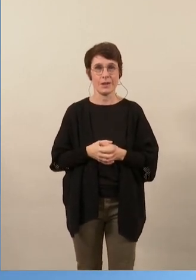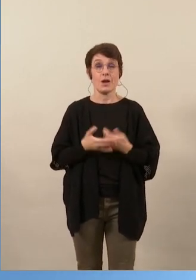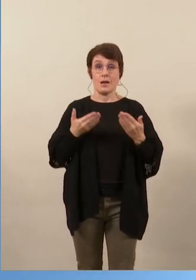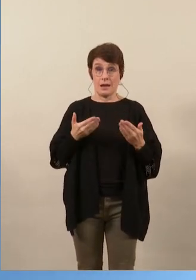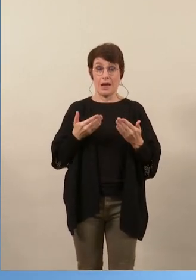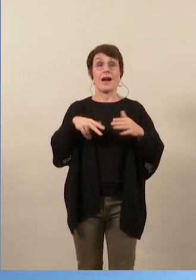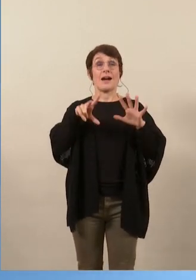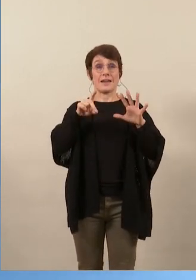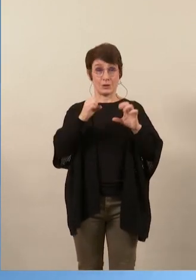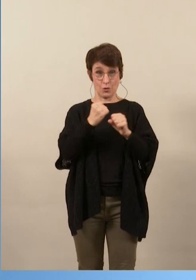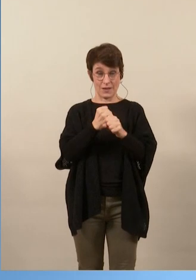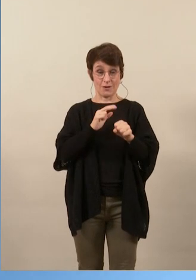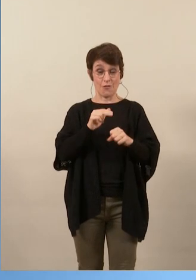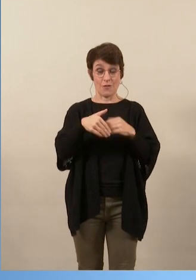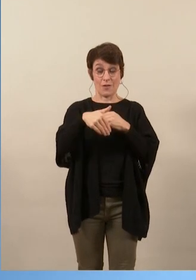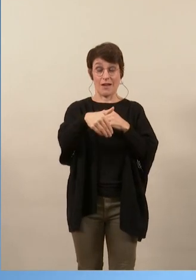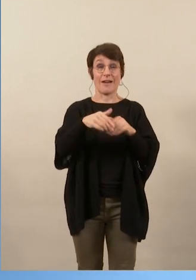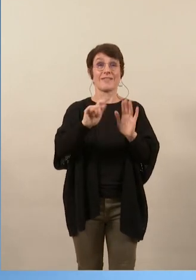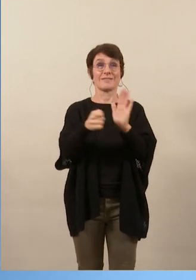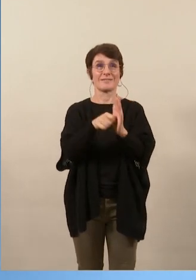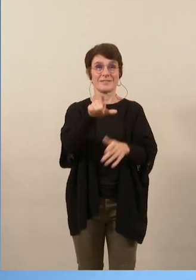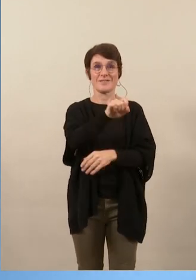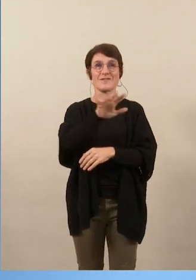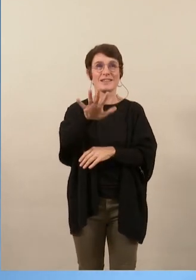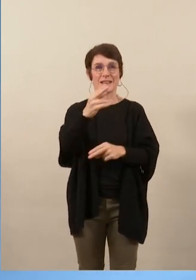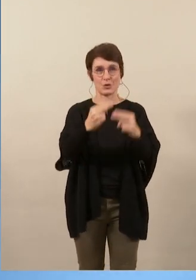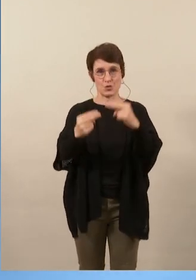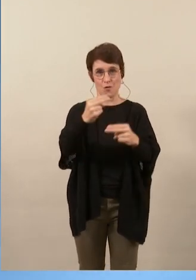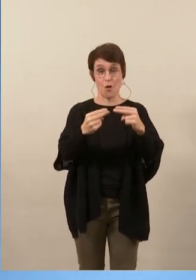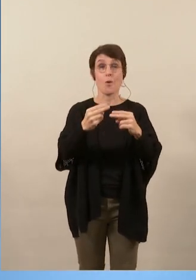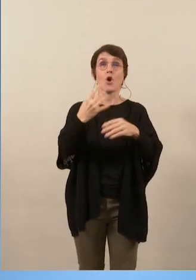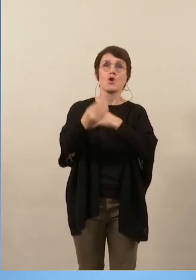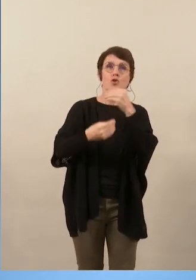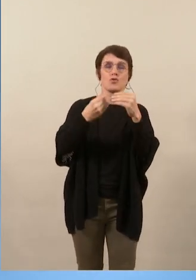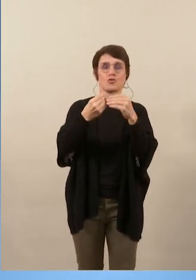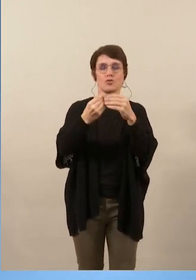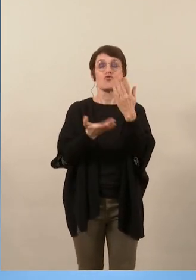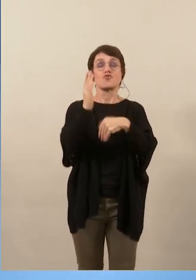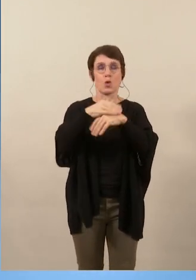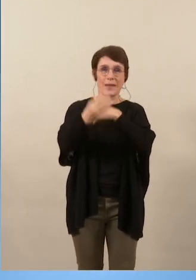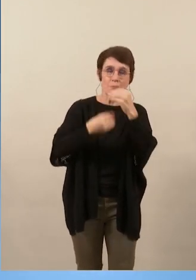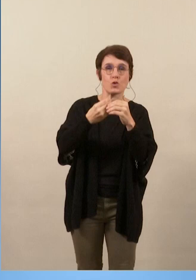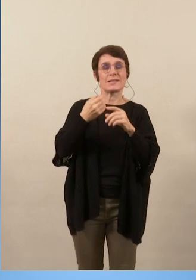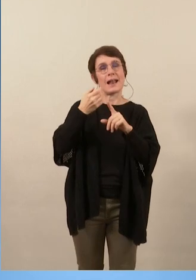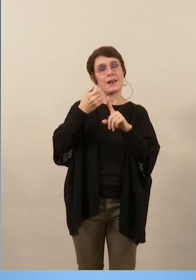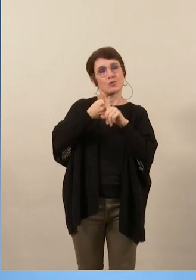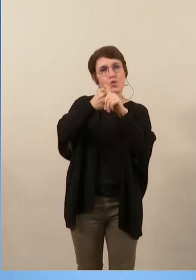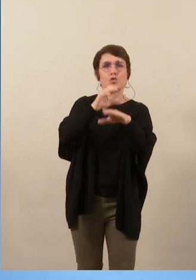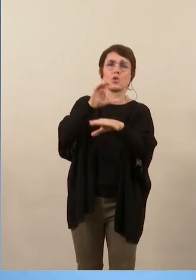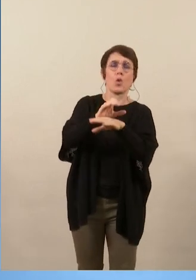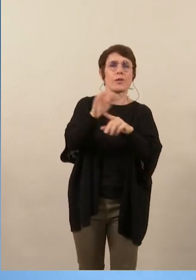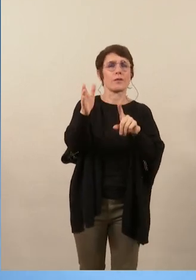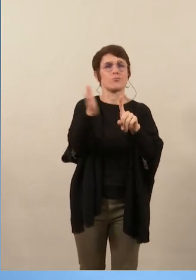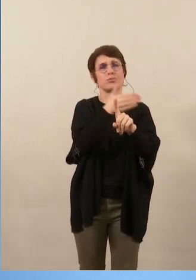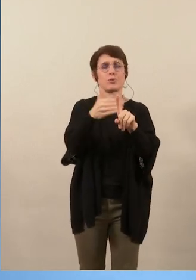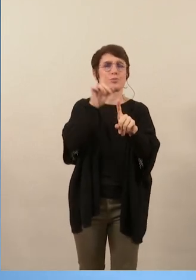jours du 25 novembre 25 novembre c'est la journée mondiale de lutte contre les violences faites aux femmes c'est à Grenoble